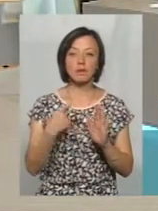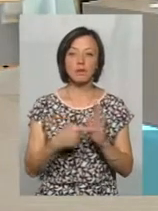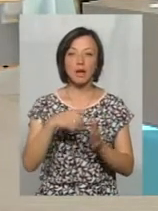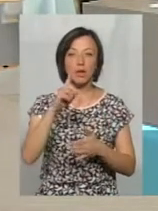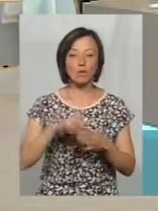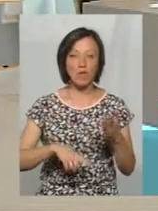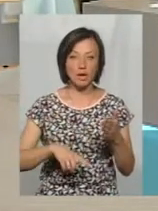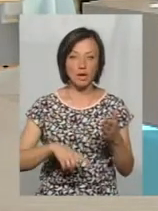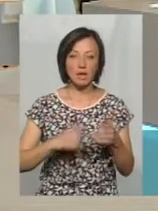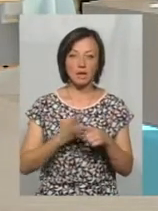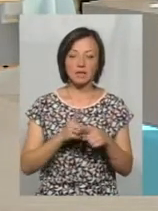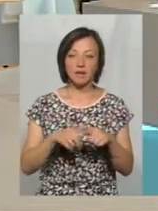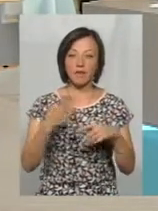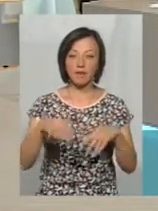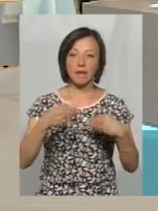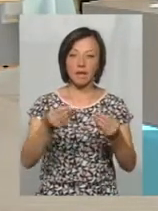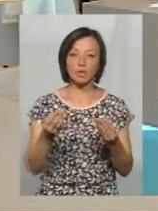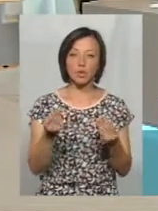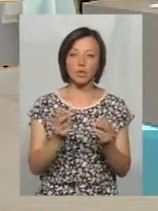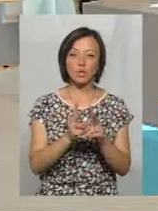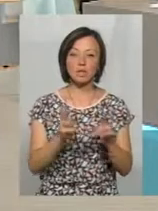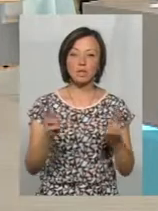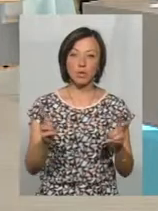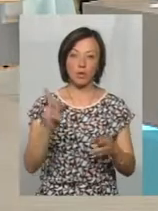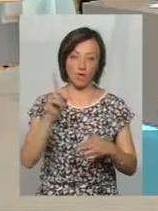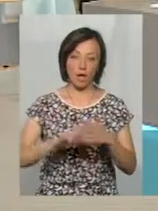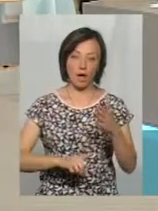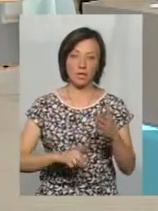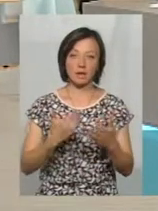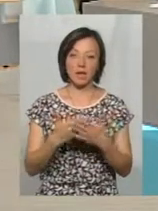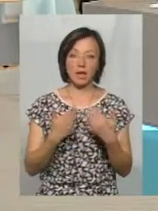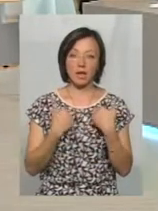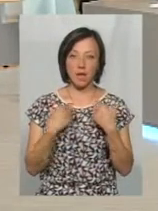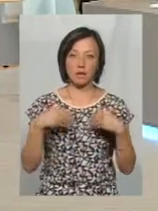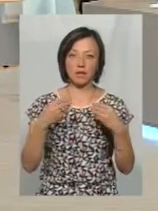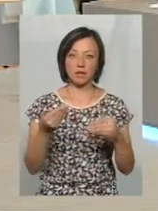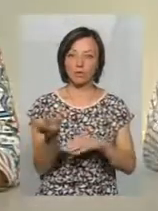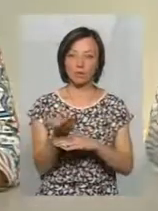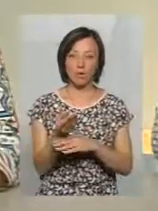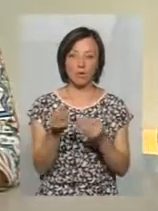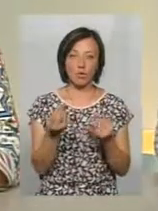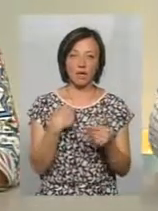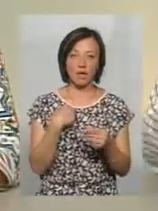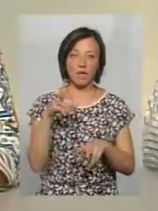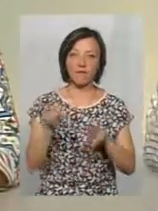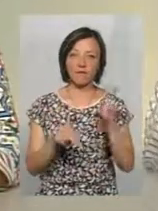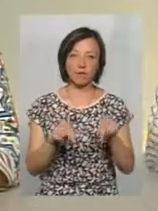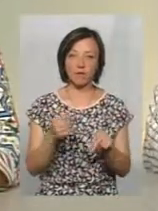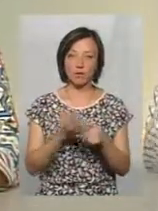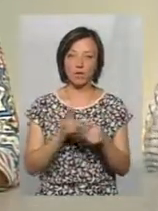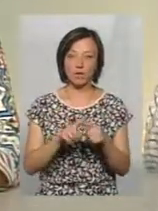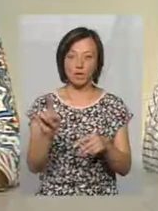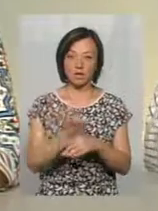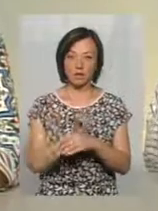довіри, ну, це ви даєте гроші тим людям, яким довіряєте. Наприклад, от я не даю жебракам на вулиці гроші, тому що я вважаю, що